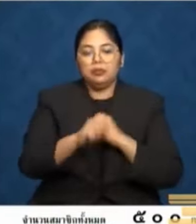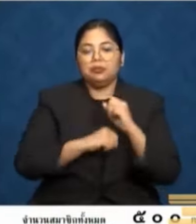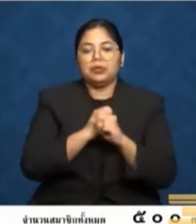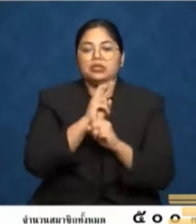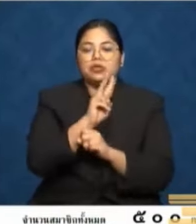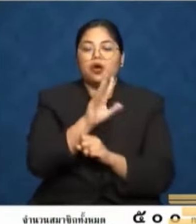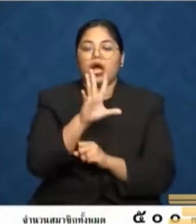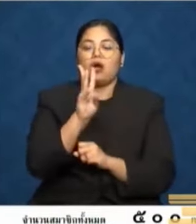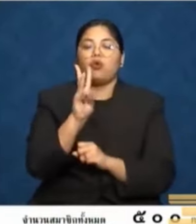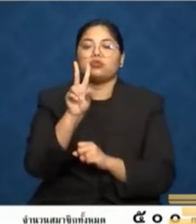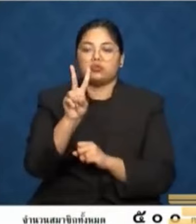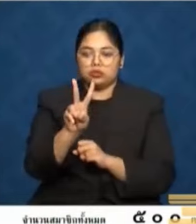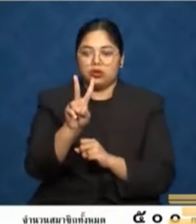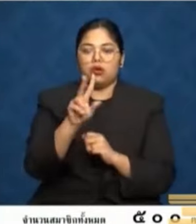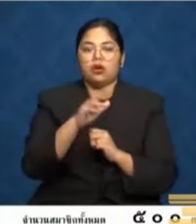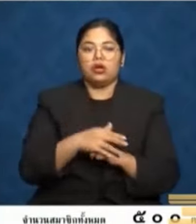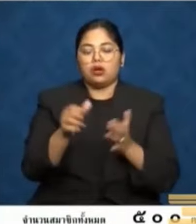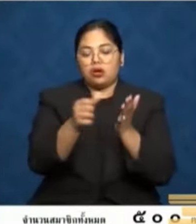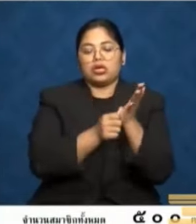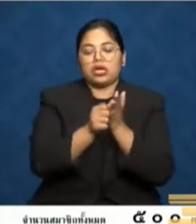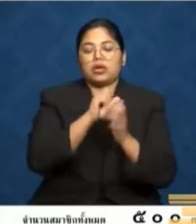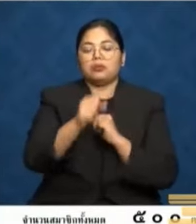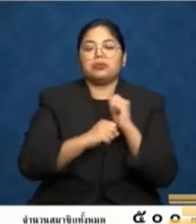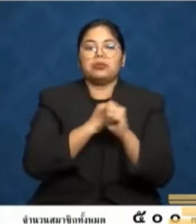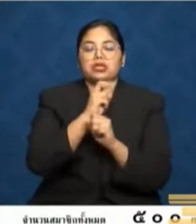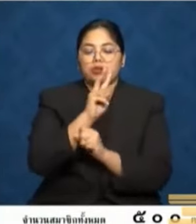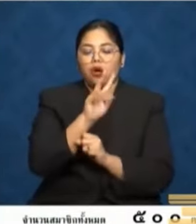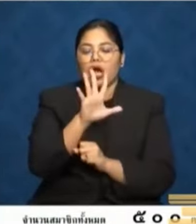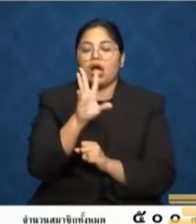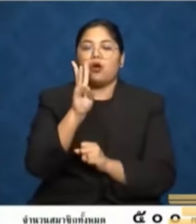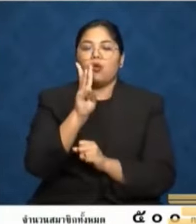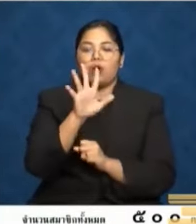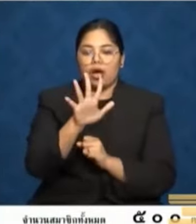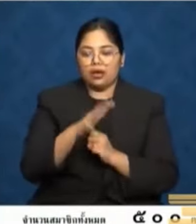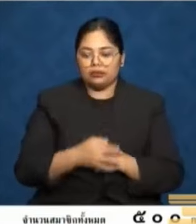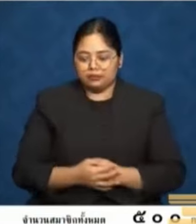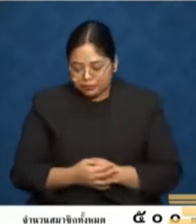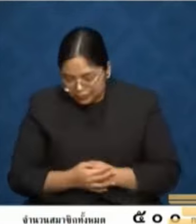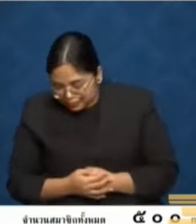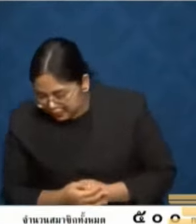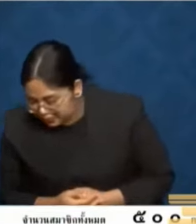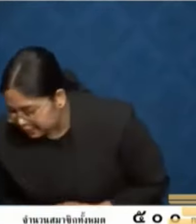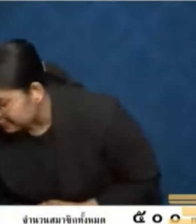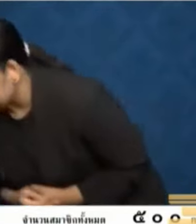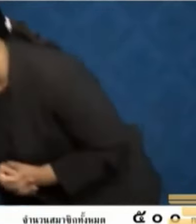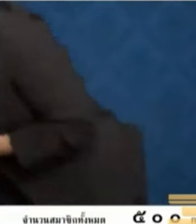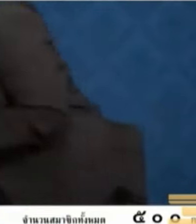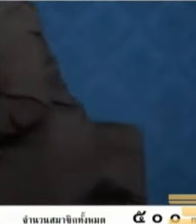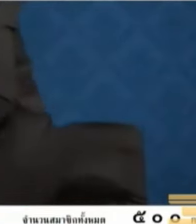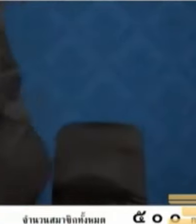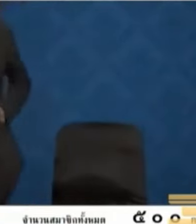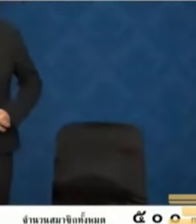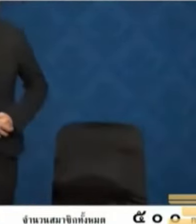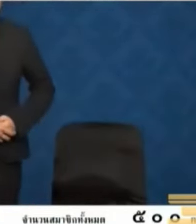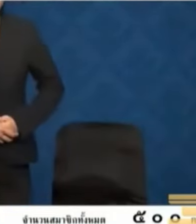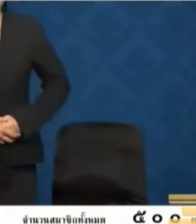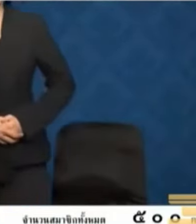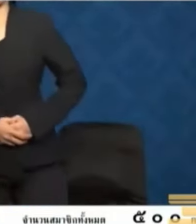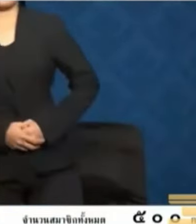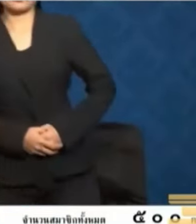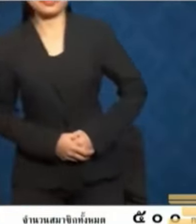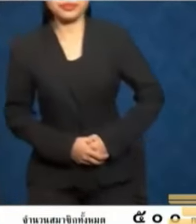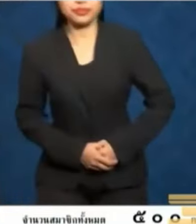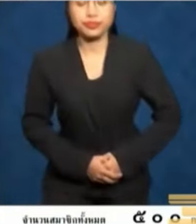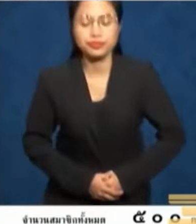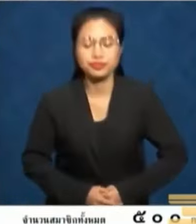2562และแก้ไข2565ทีนี้มันก็จะมีข้อ 10